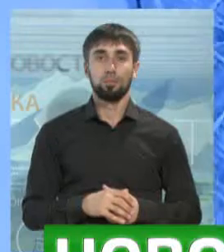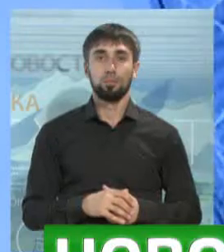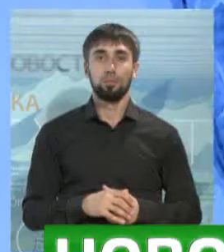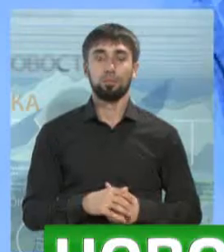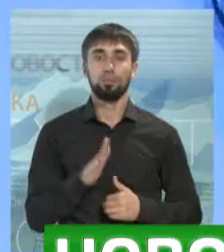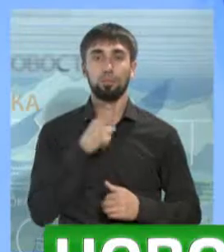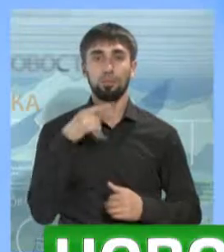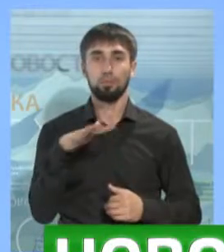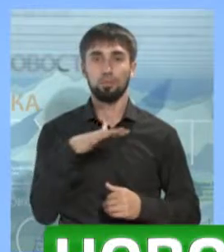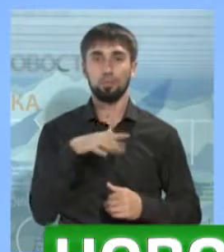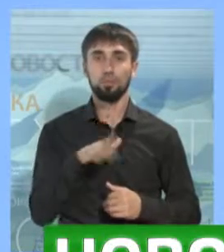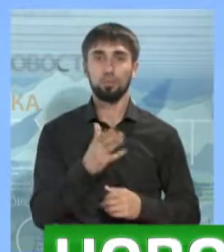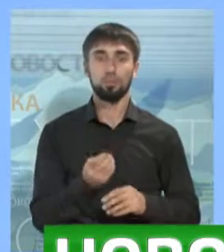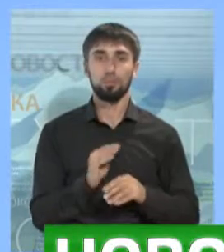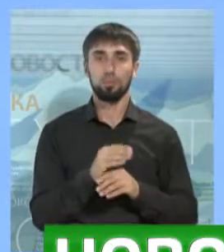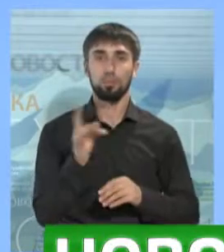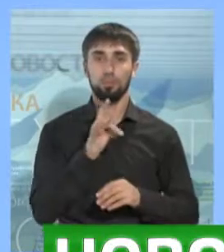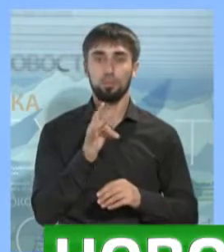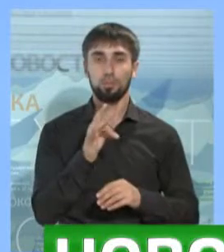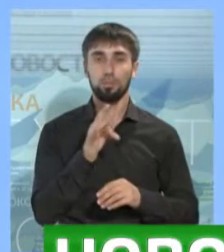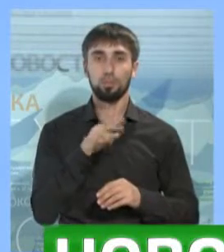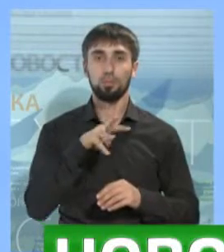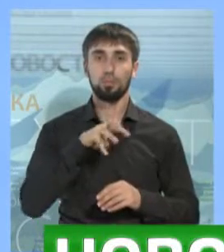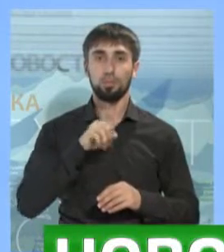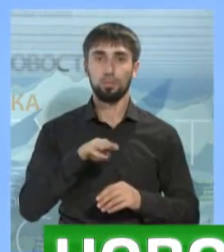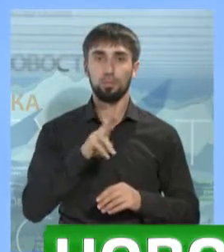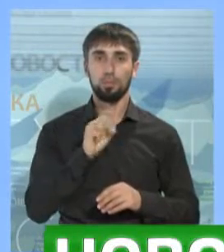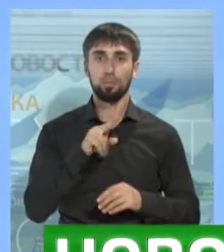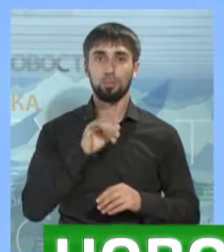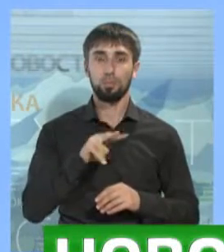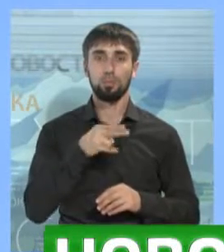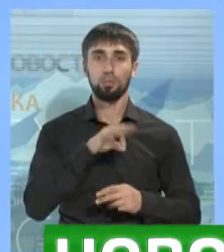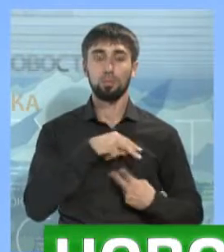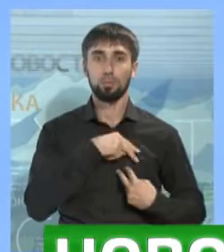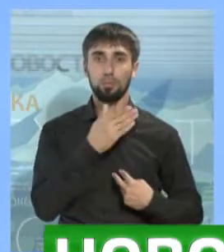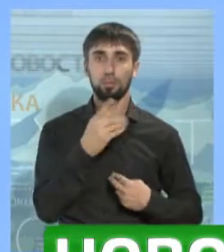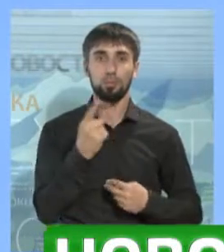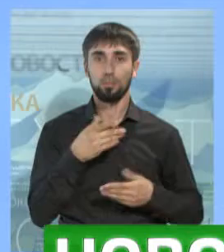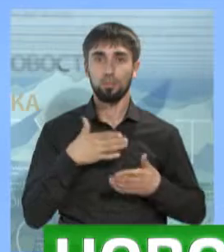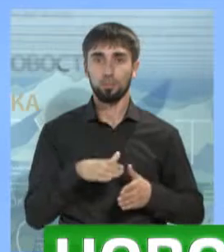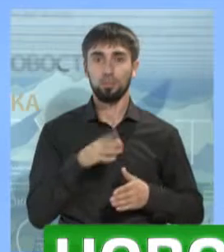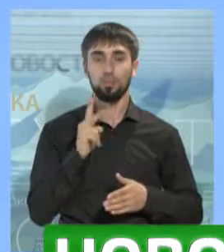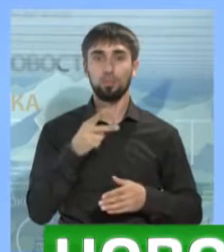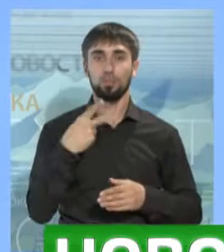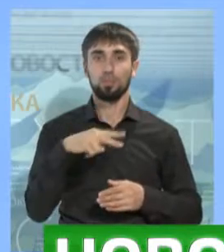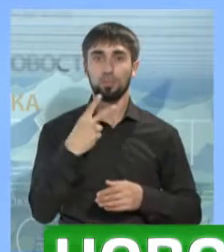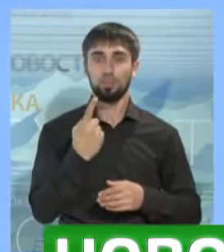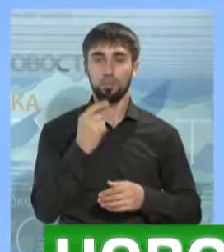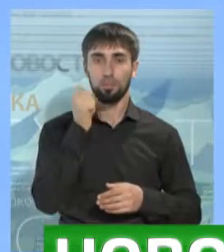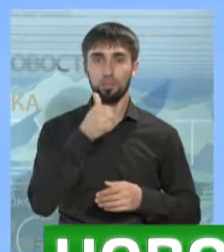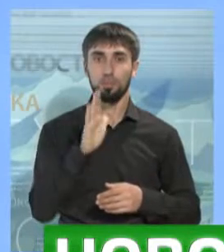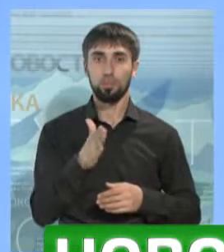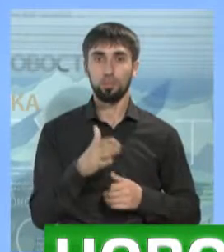в россии проиндексирует размер материнского капитала так по данным минтруда выплата она первого ребенка в 2021 году